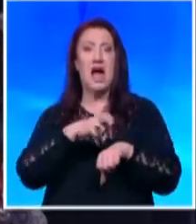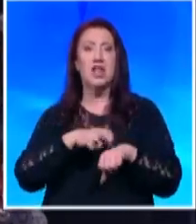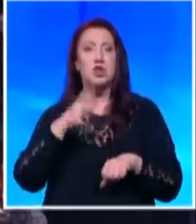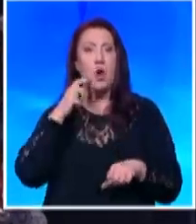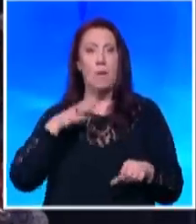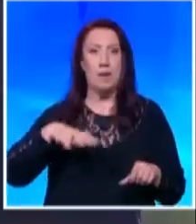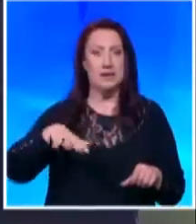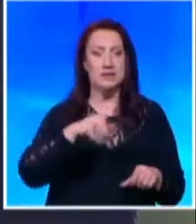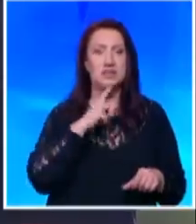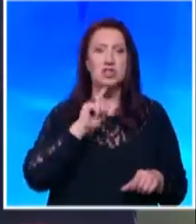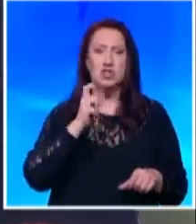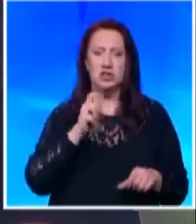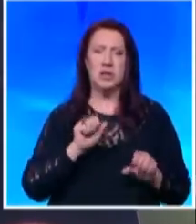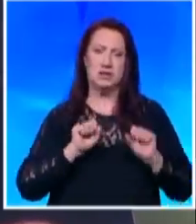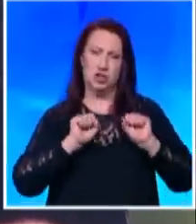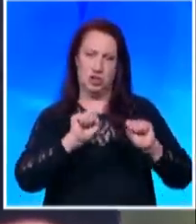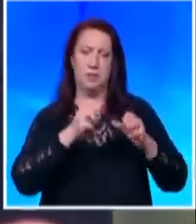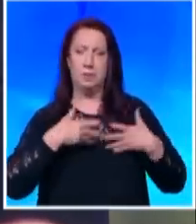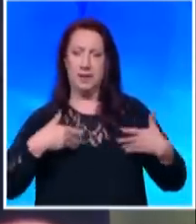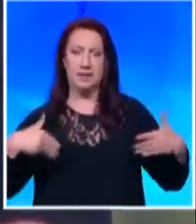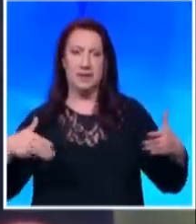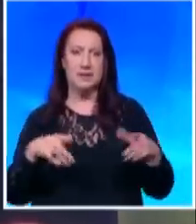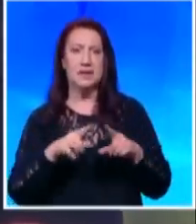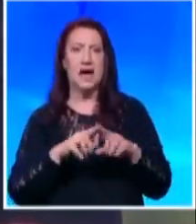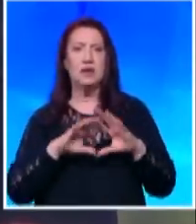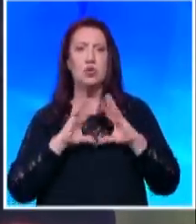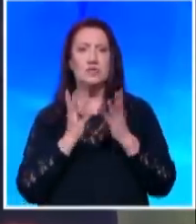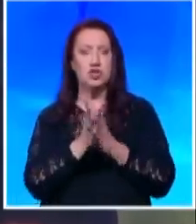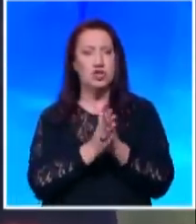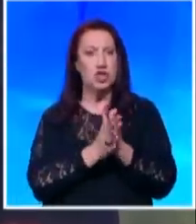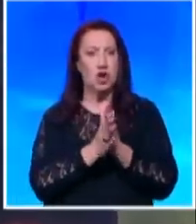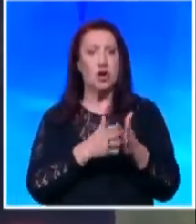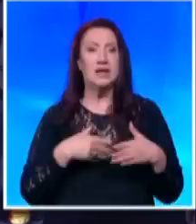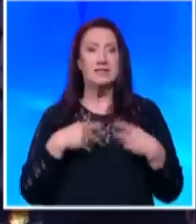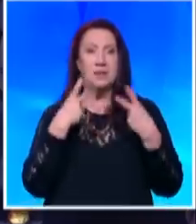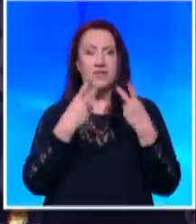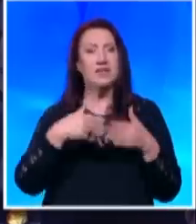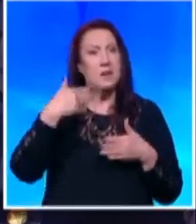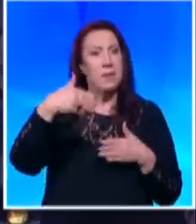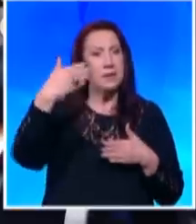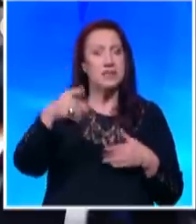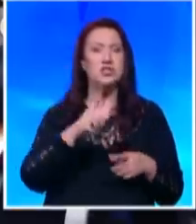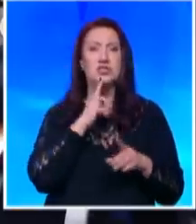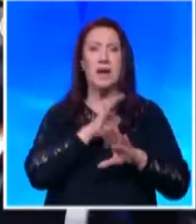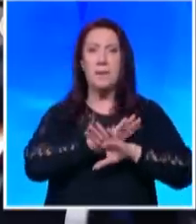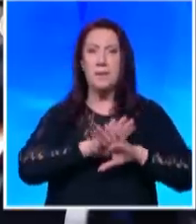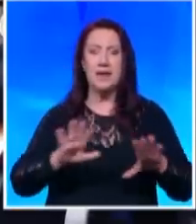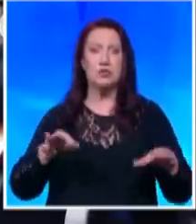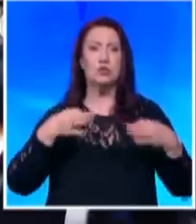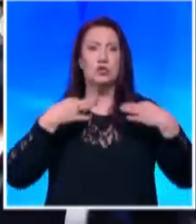нашата сигурност. Както всички хора на тази планета, искаме да видим бъдещето мирно, свободно и